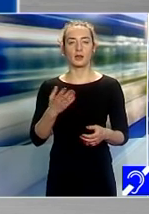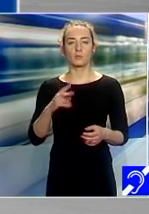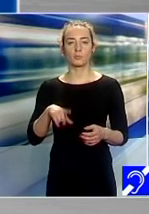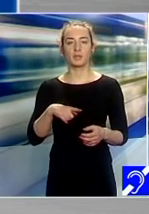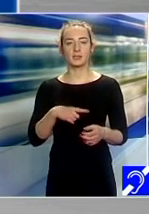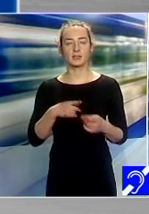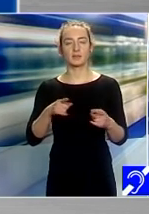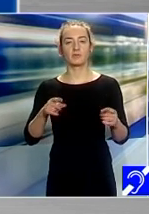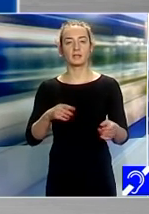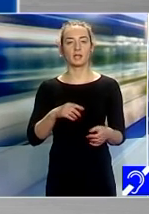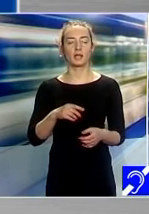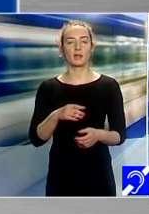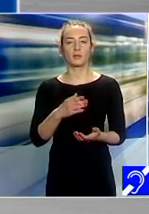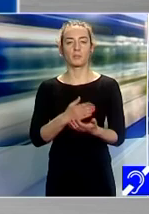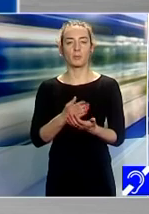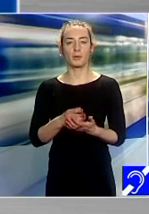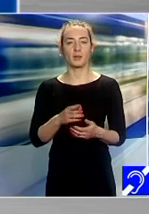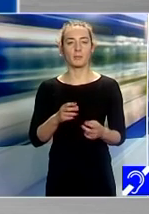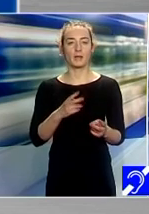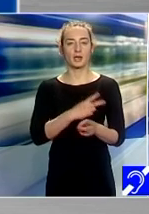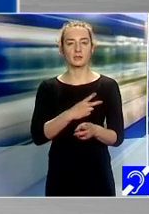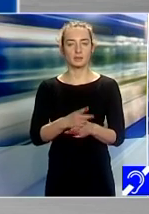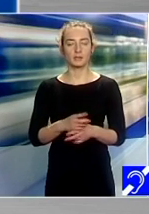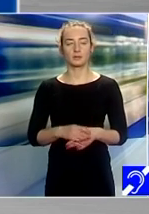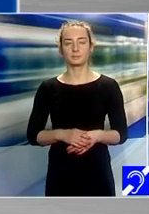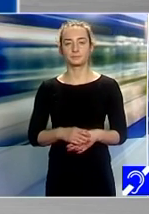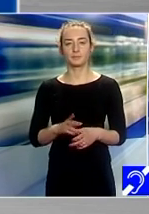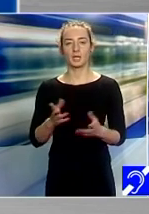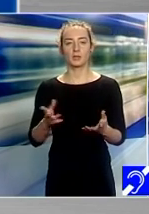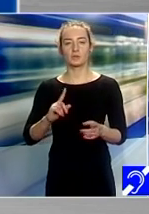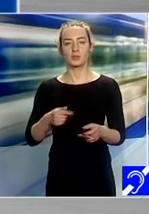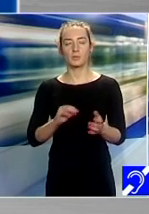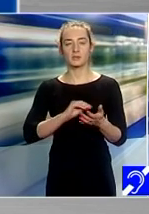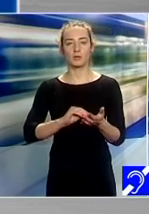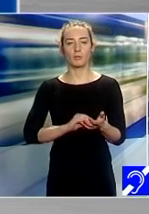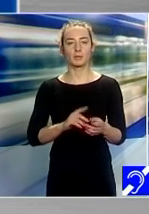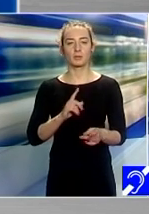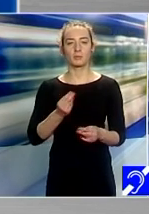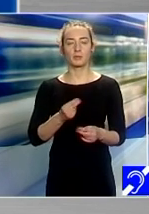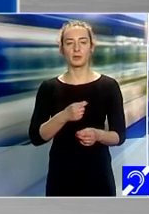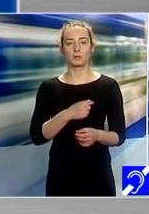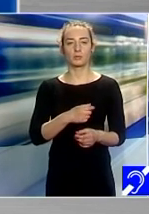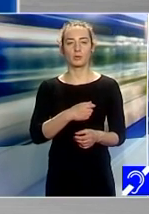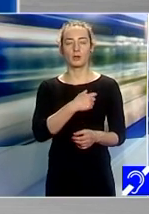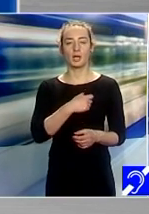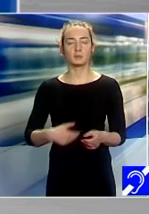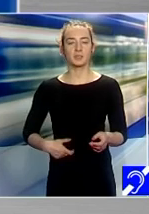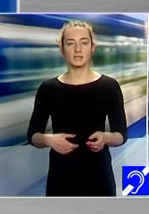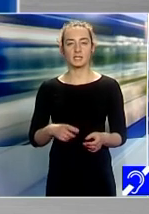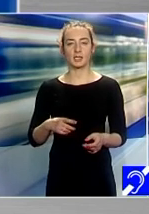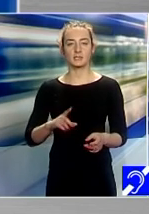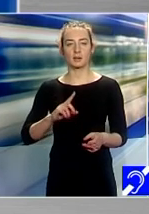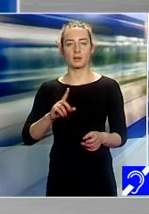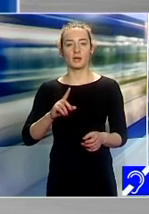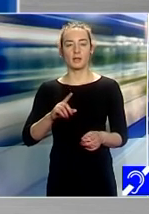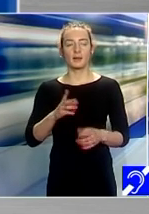promisiune. Zecile de formulare pe care trebuie să le completăm pentru administrație, dar și orele petrecute la ghișee pot deveni